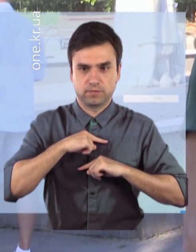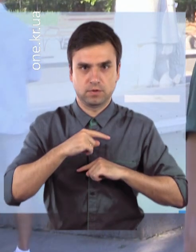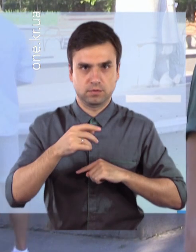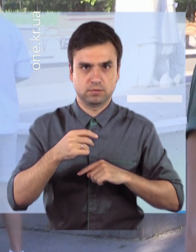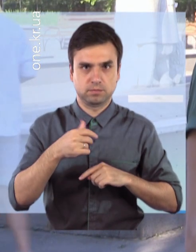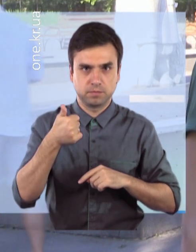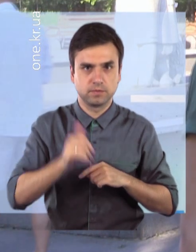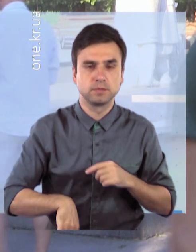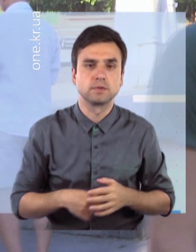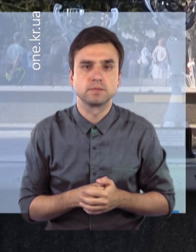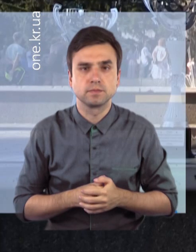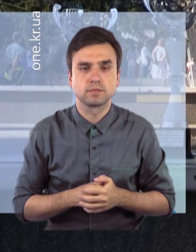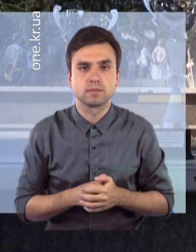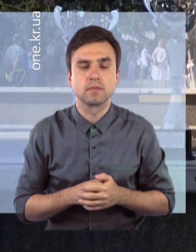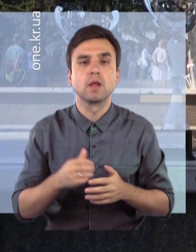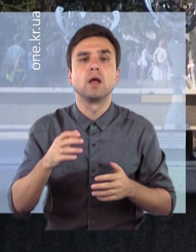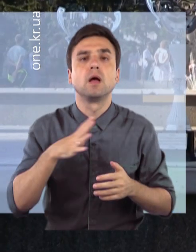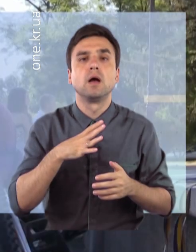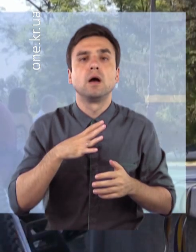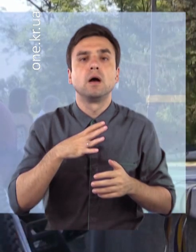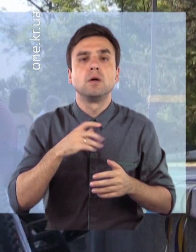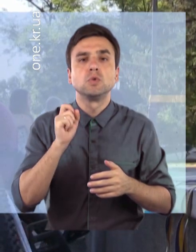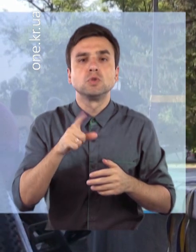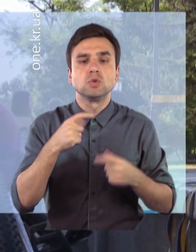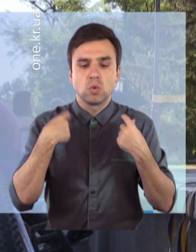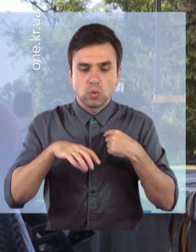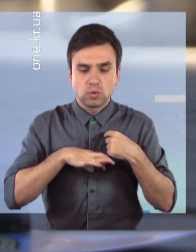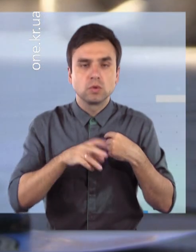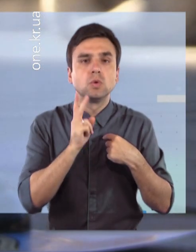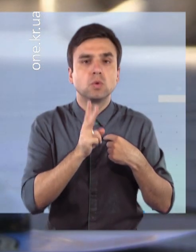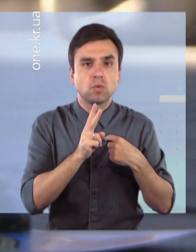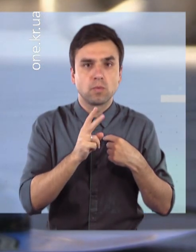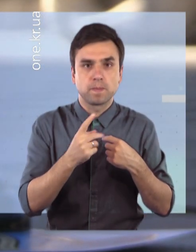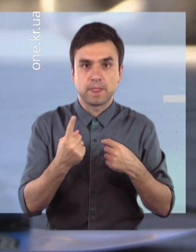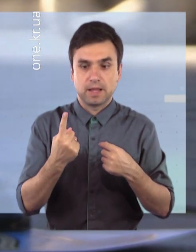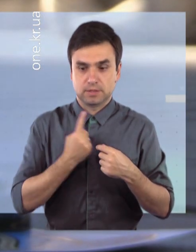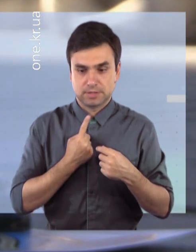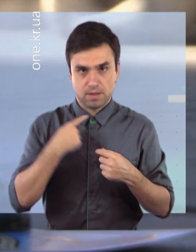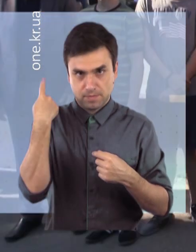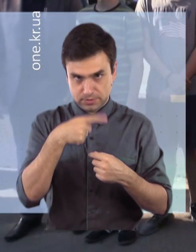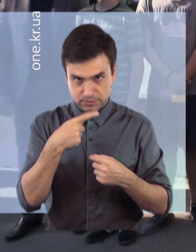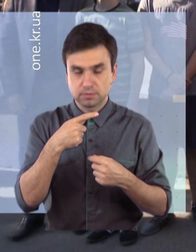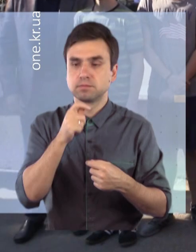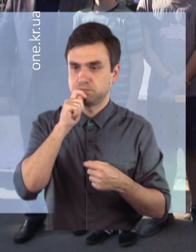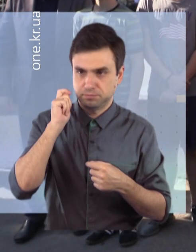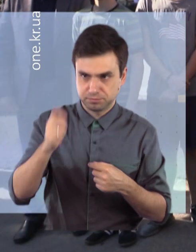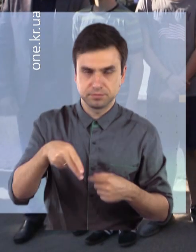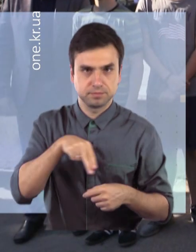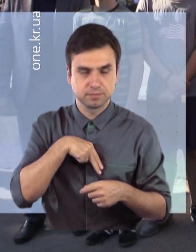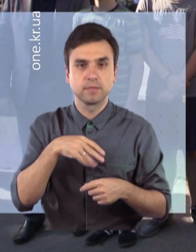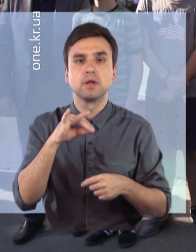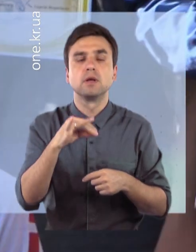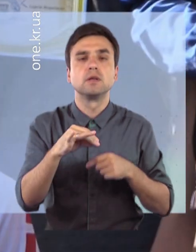Я радий, що я перший приїхав. В цілому призерів визначали у двох категоріях – загальнокомандні та особисті заліки. Вітали